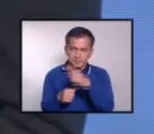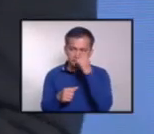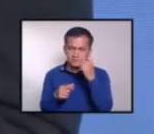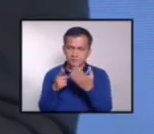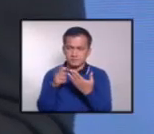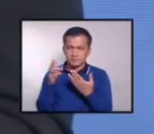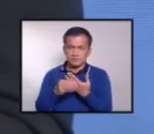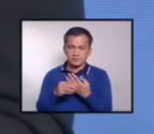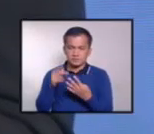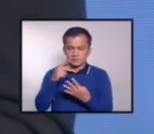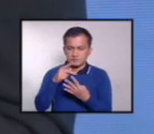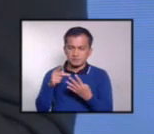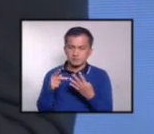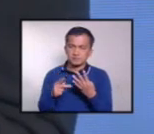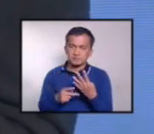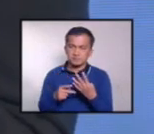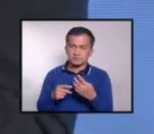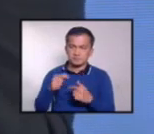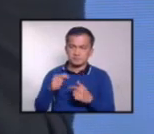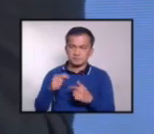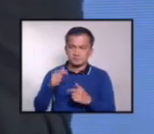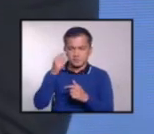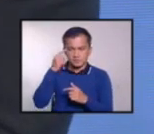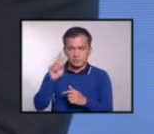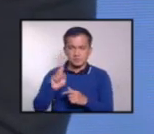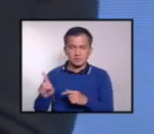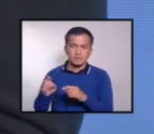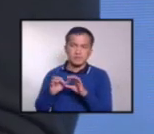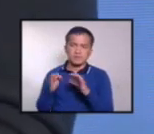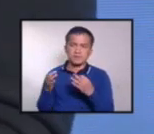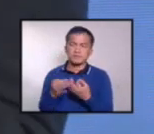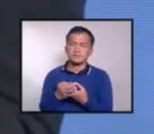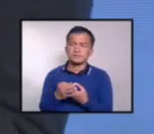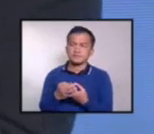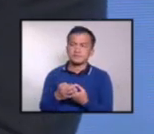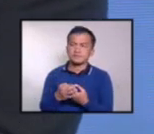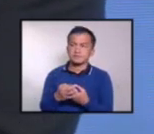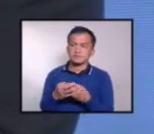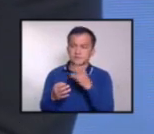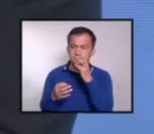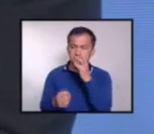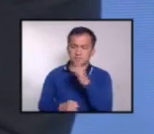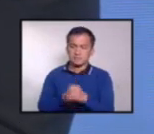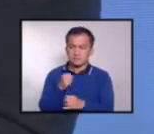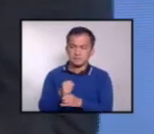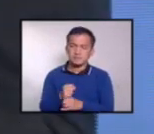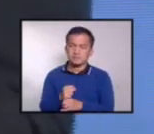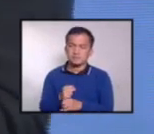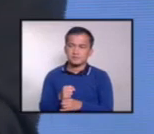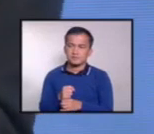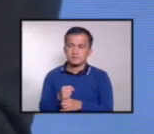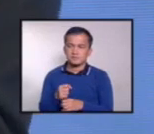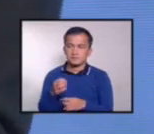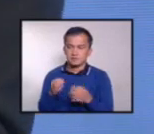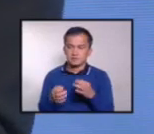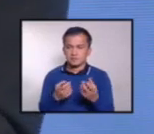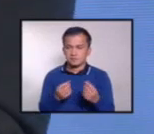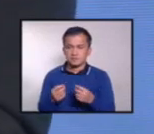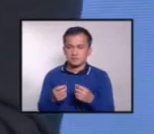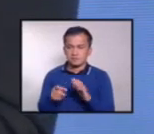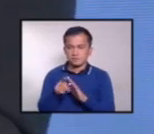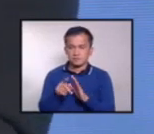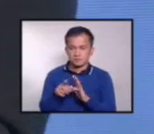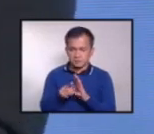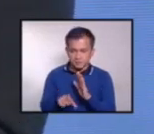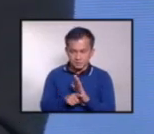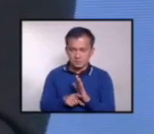ng 4Ps kunyari may limitasyon para sa isang pamilya. 7 years ka lang, no? Kung gawin mo siyang batas, ang